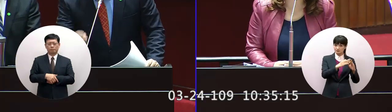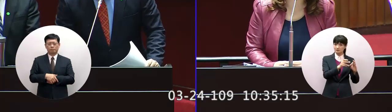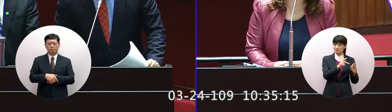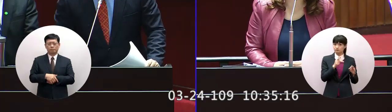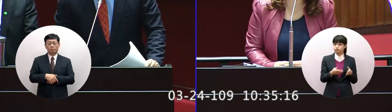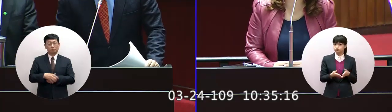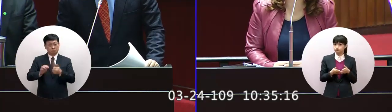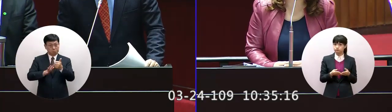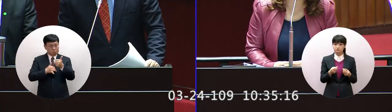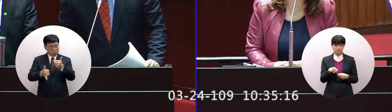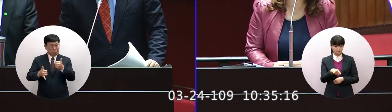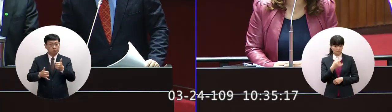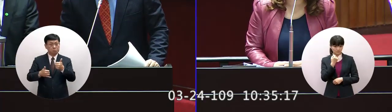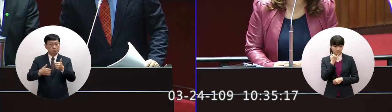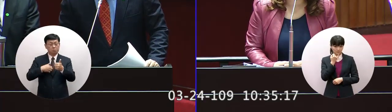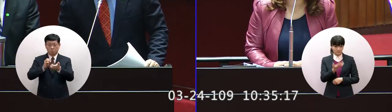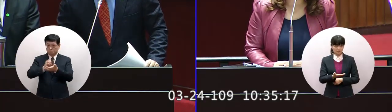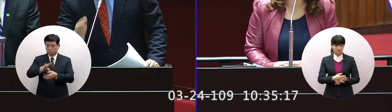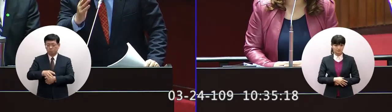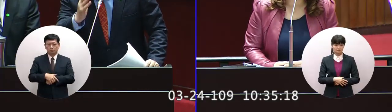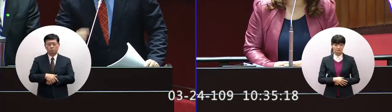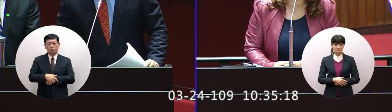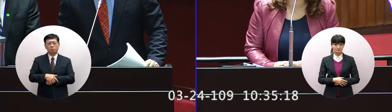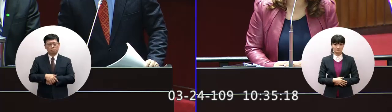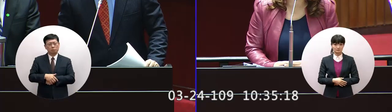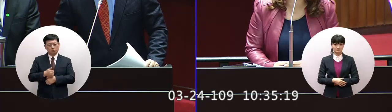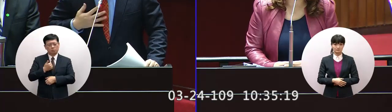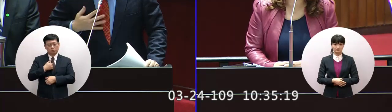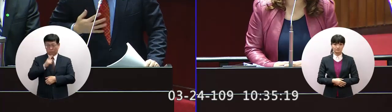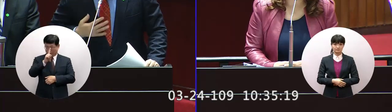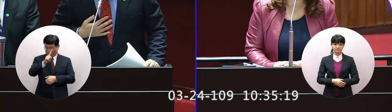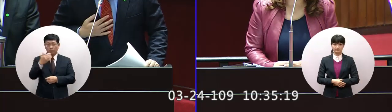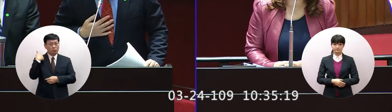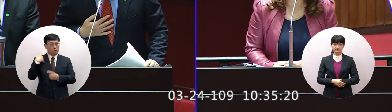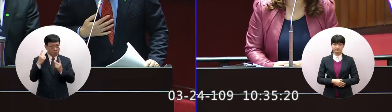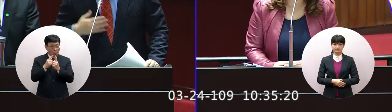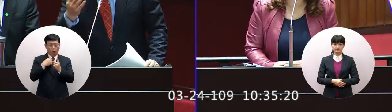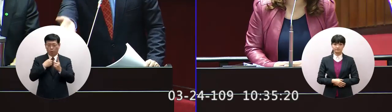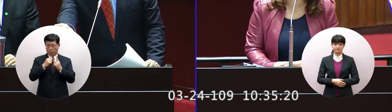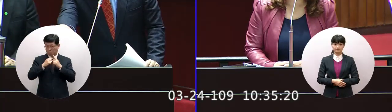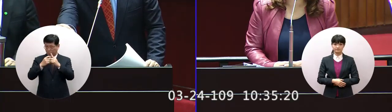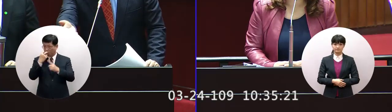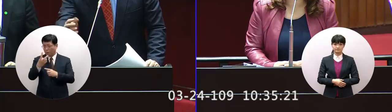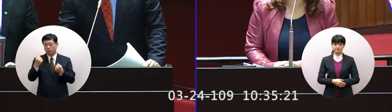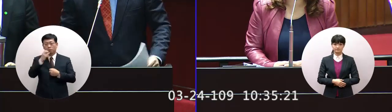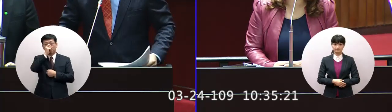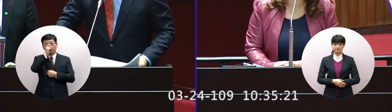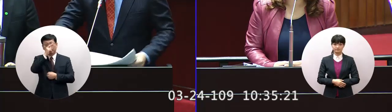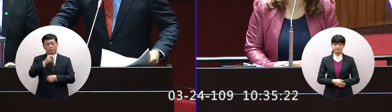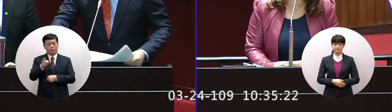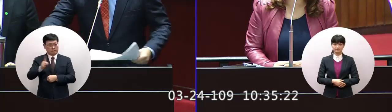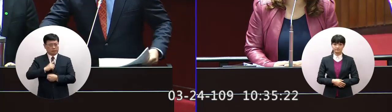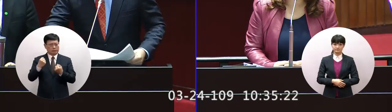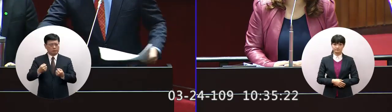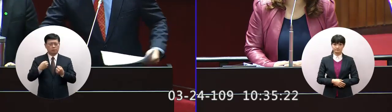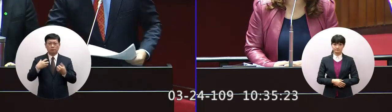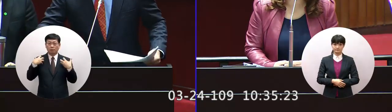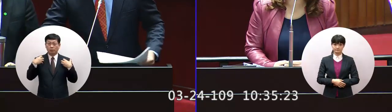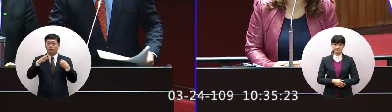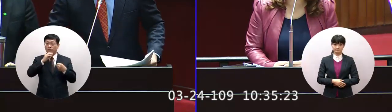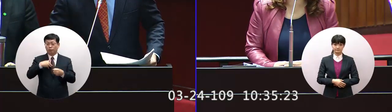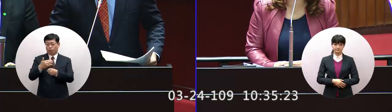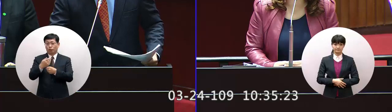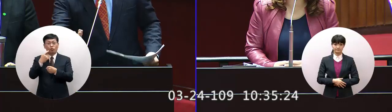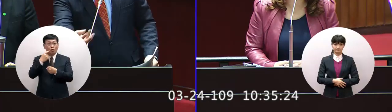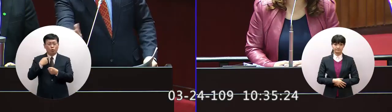是不是这部分我们也可以来努力？ 我跟委员报告了，委员我跟你报告一下啦，我亲身去看了吼，在宜兰啦，伊咧做一路卤味